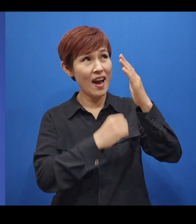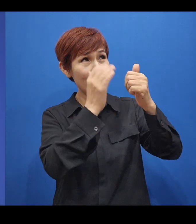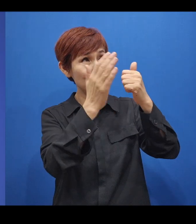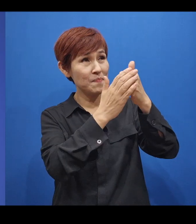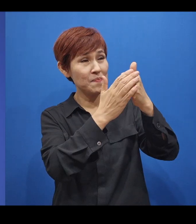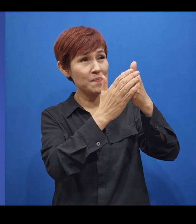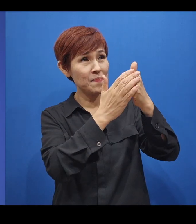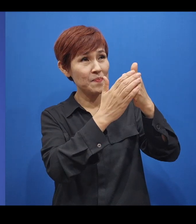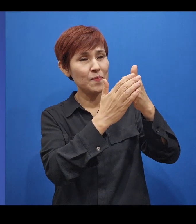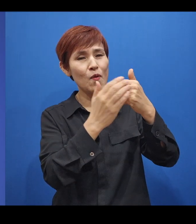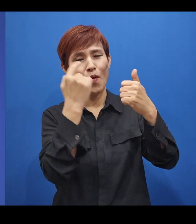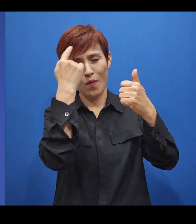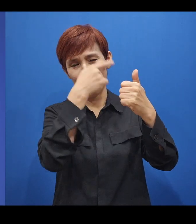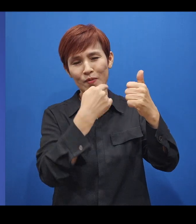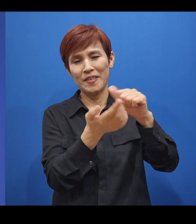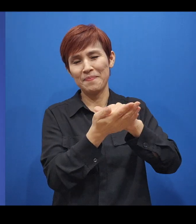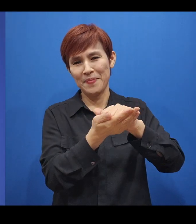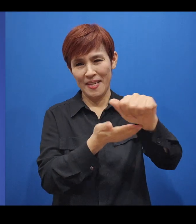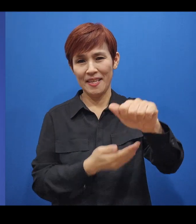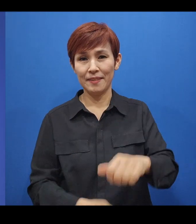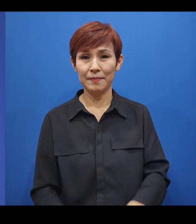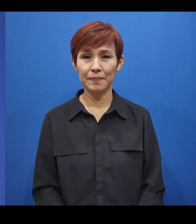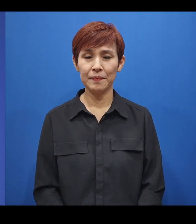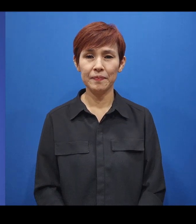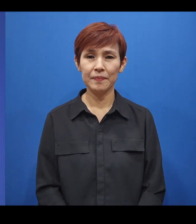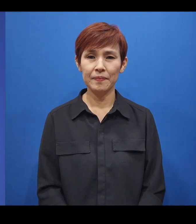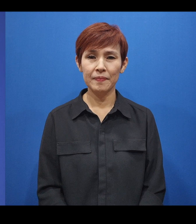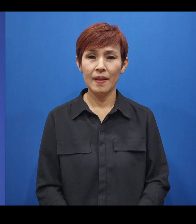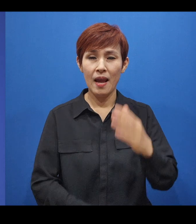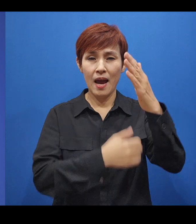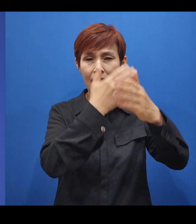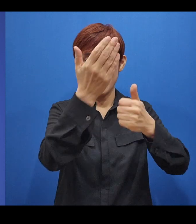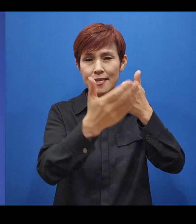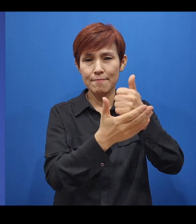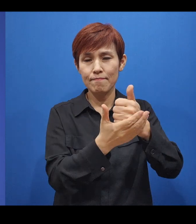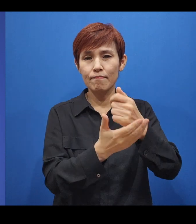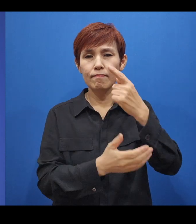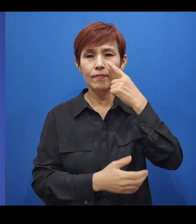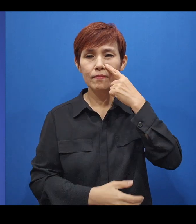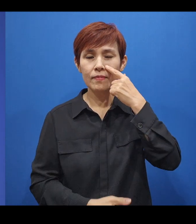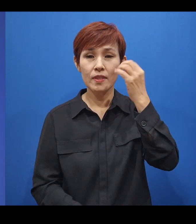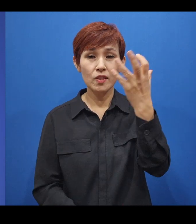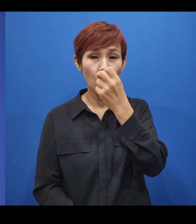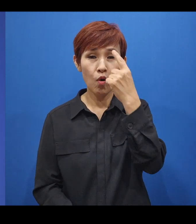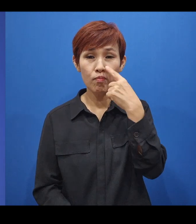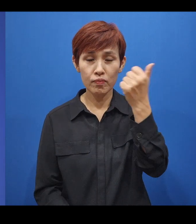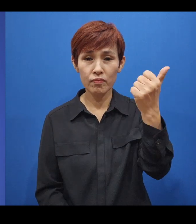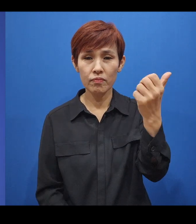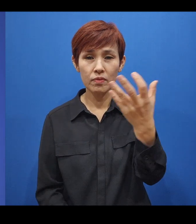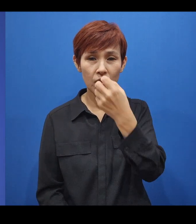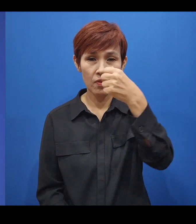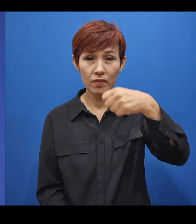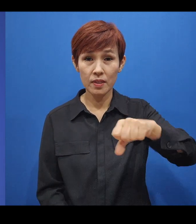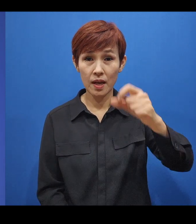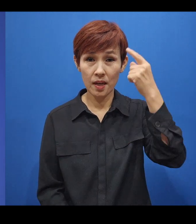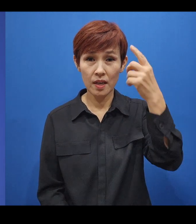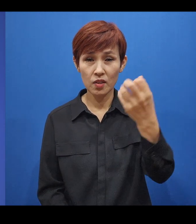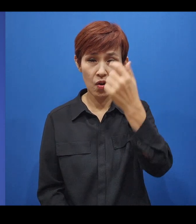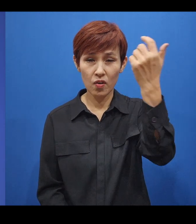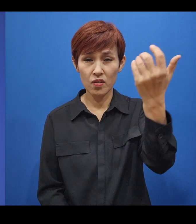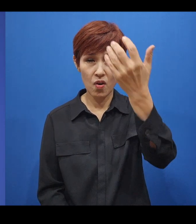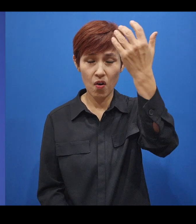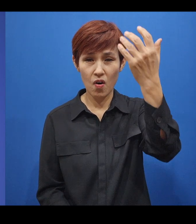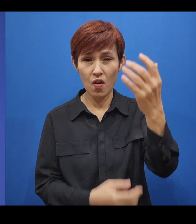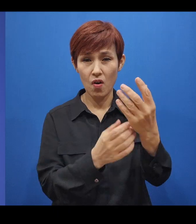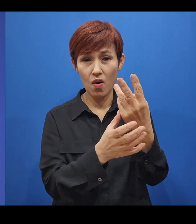삼위 하나님의 연합을 아무도 깰 수 없듯이 우리가 하나님을 닮으면, 하나님으로부터